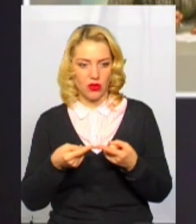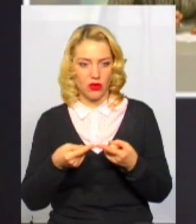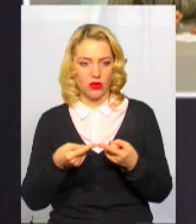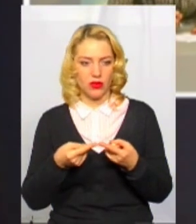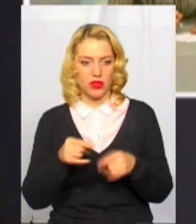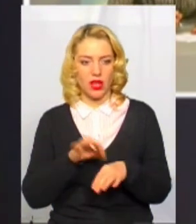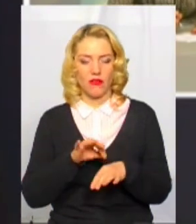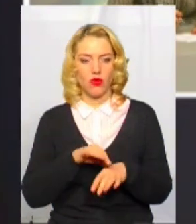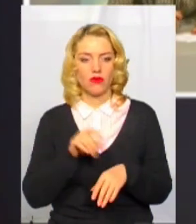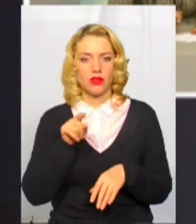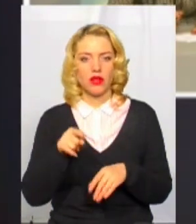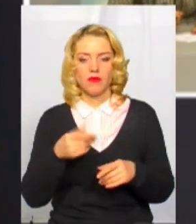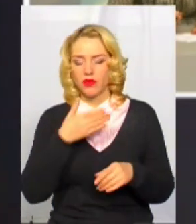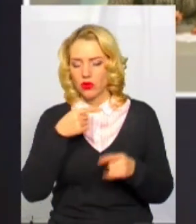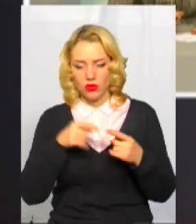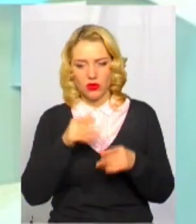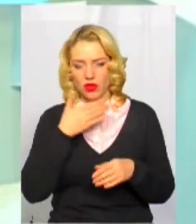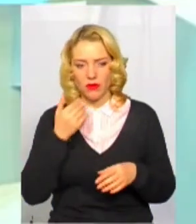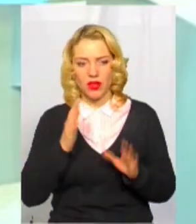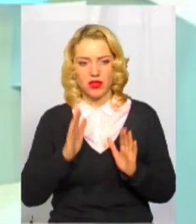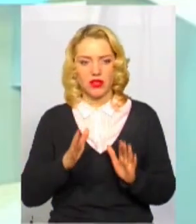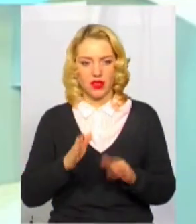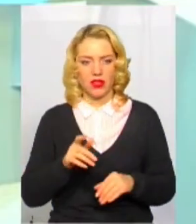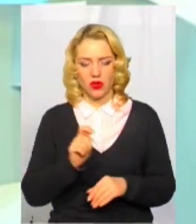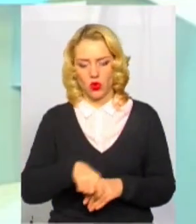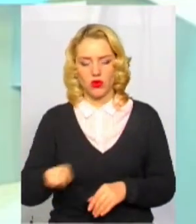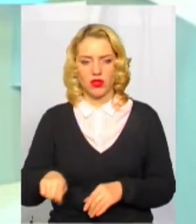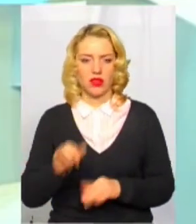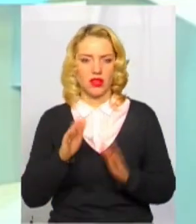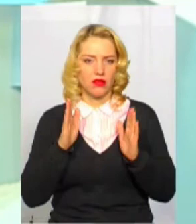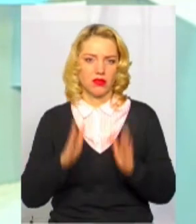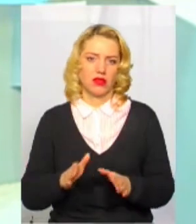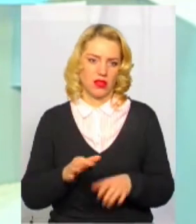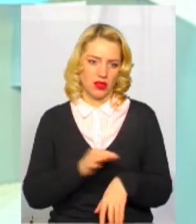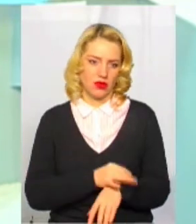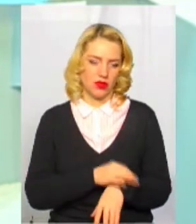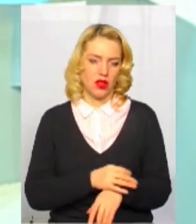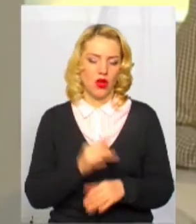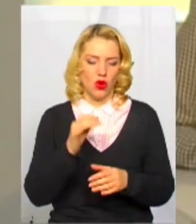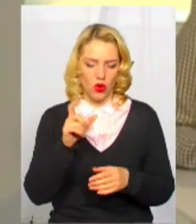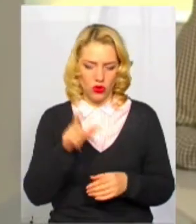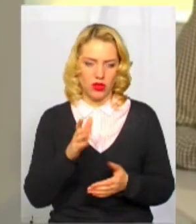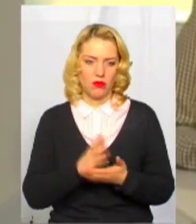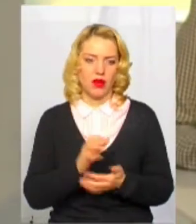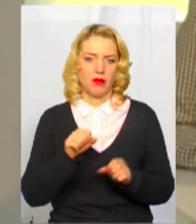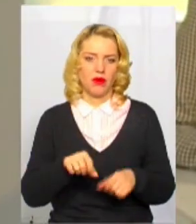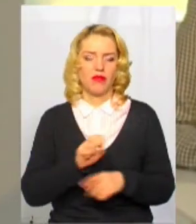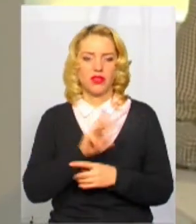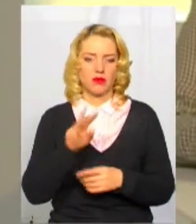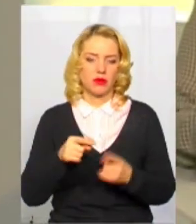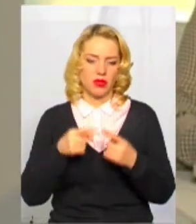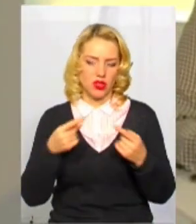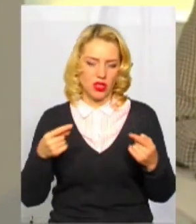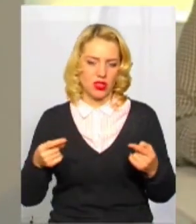для конкретного захворювання. І там однозначно немає тільки трастини і тільки... Звичайно, людина має право на забезпечення іншими